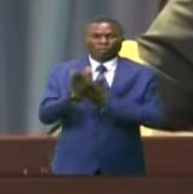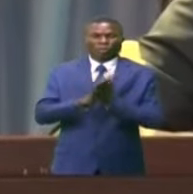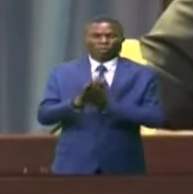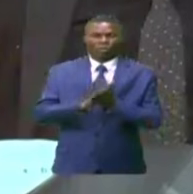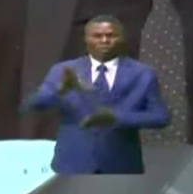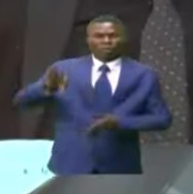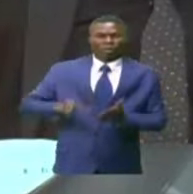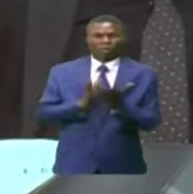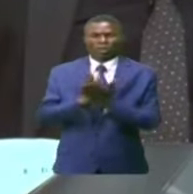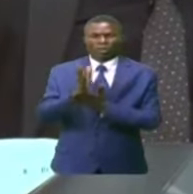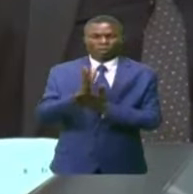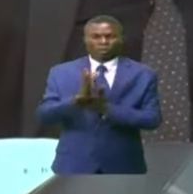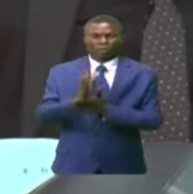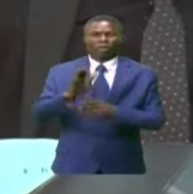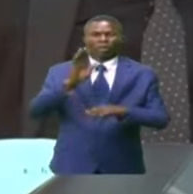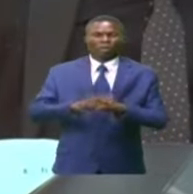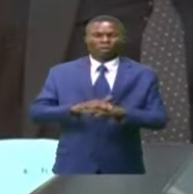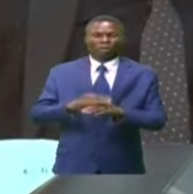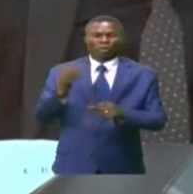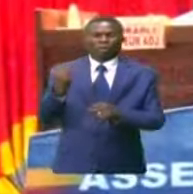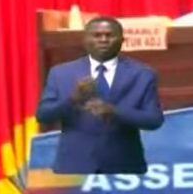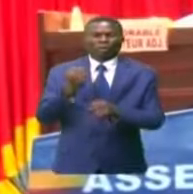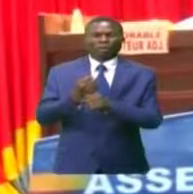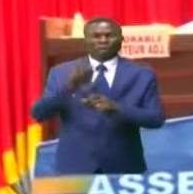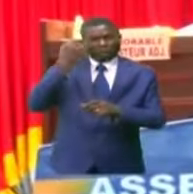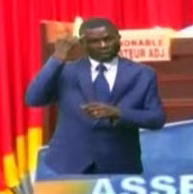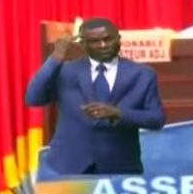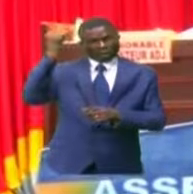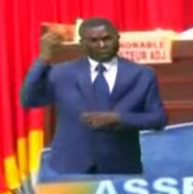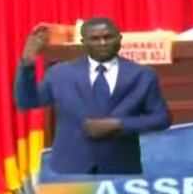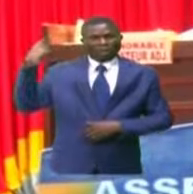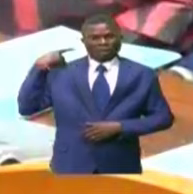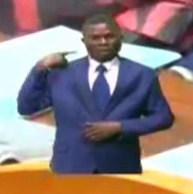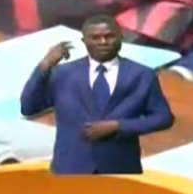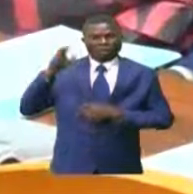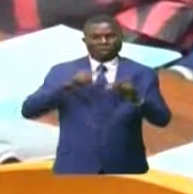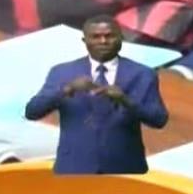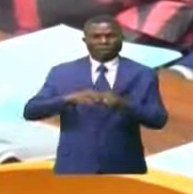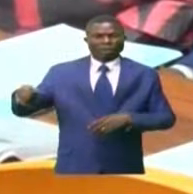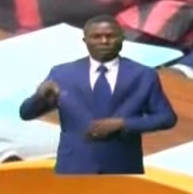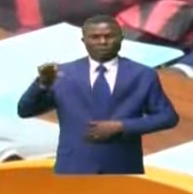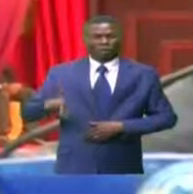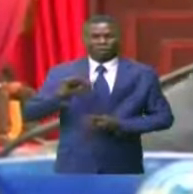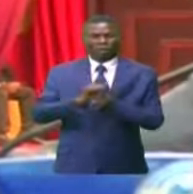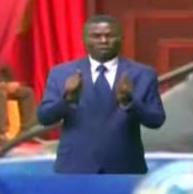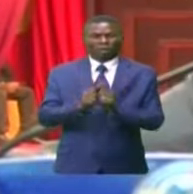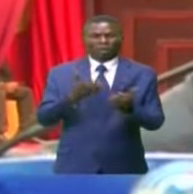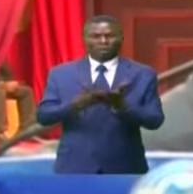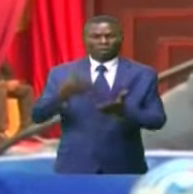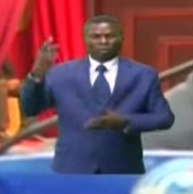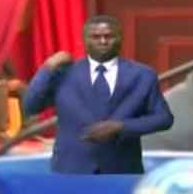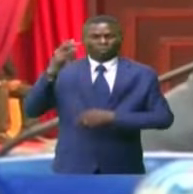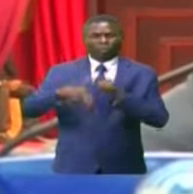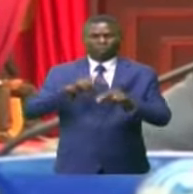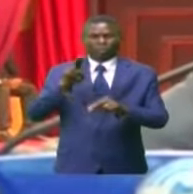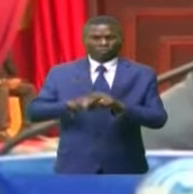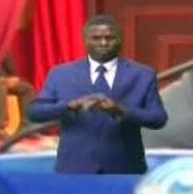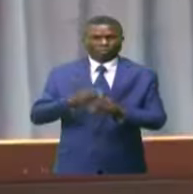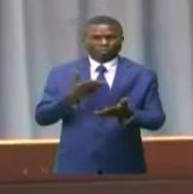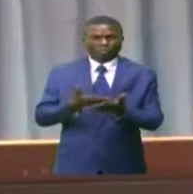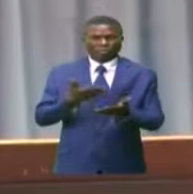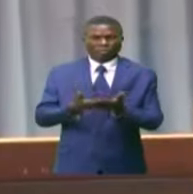biens et droits insaisissables, œuvre du député national Jean-Jacques Mamba, par motion de procédure du député national Lucien